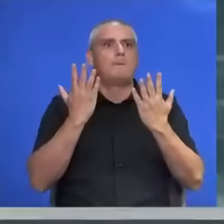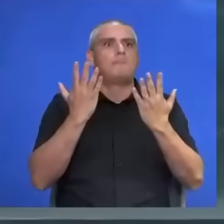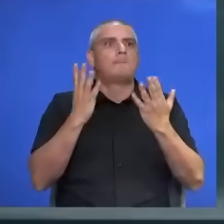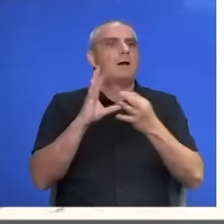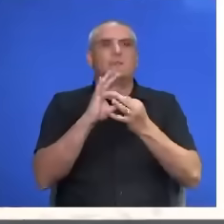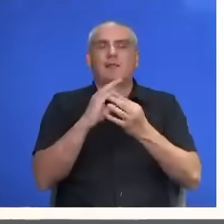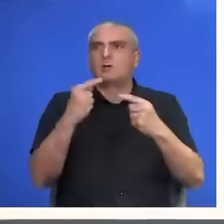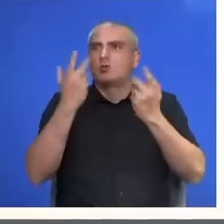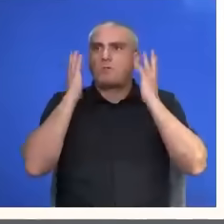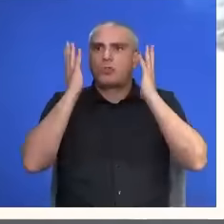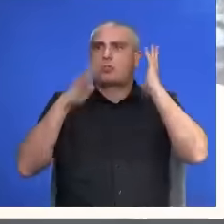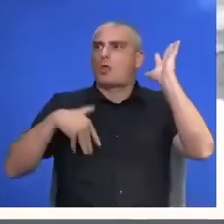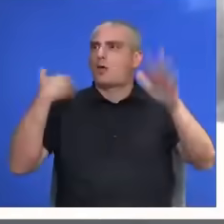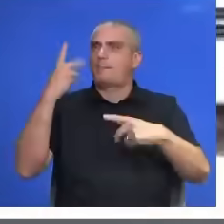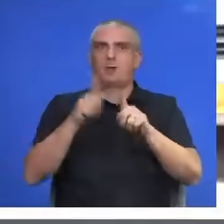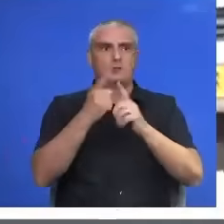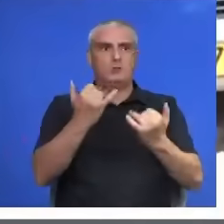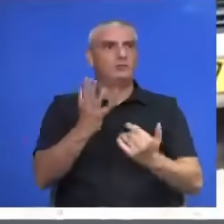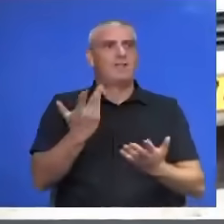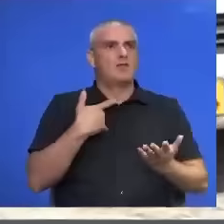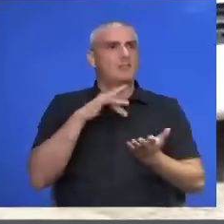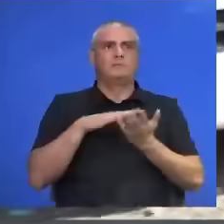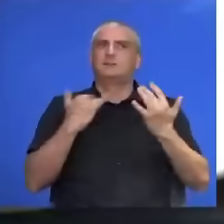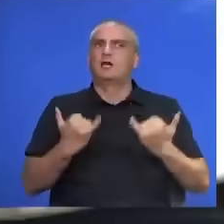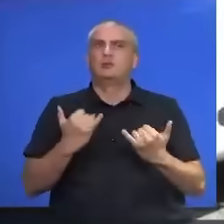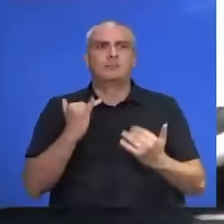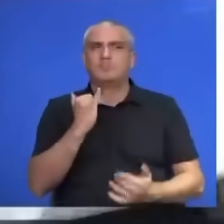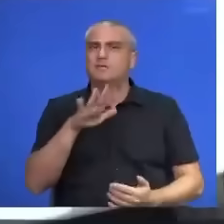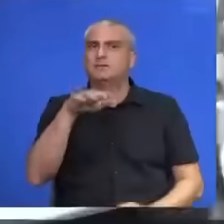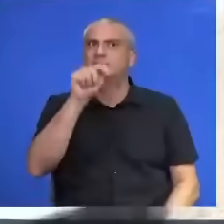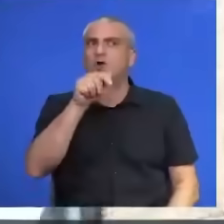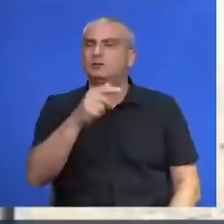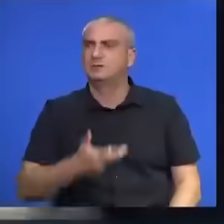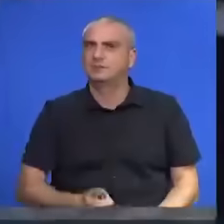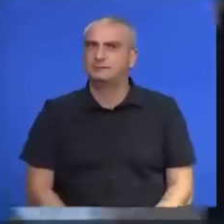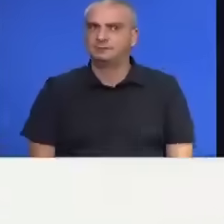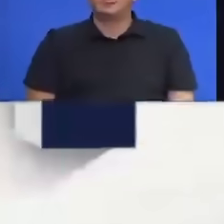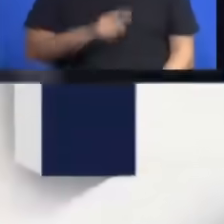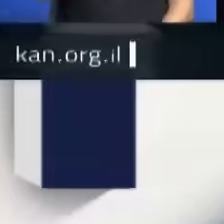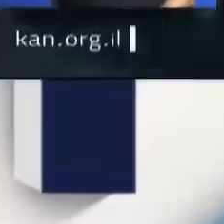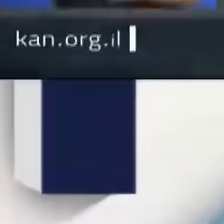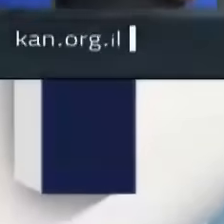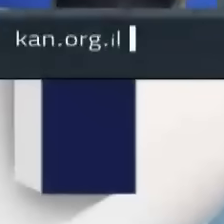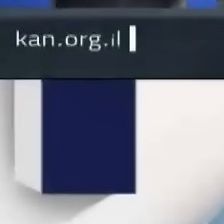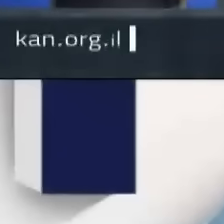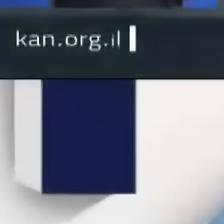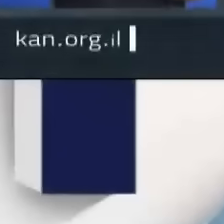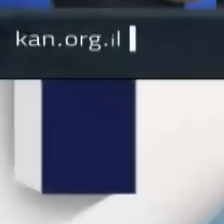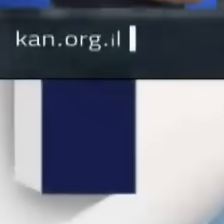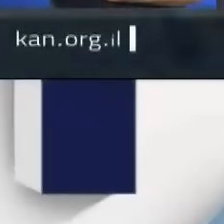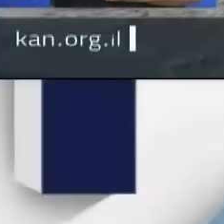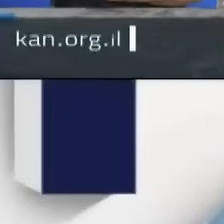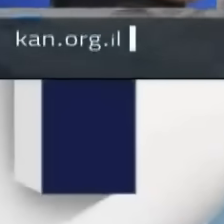כאוטית כזאת? איפה אני נמצא כרגע? מה זה האזור הזה? זה אזור ריכוז נפגעים. בכל רגע יש אירוע